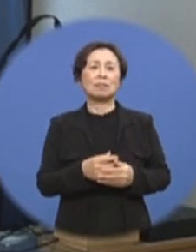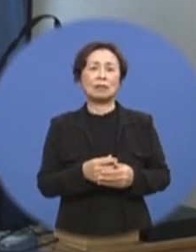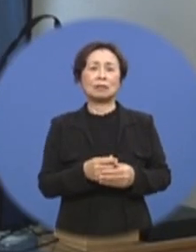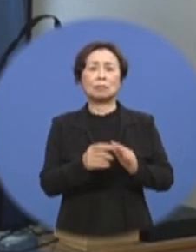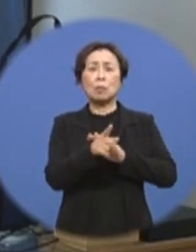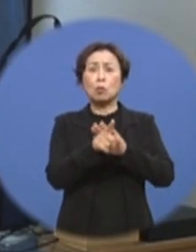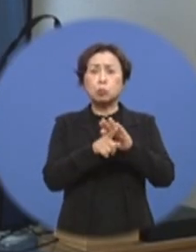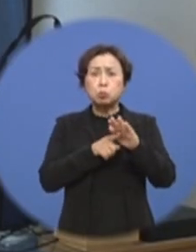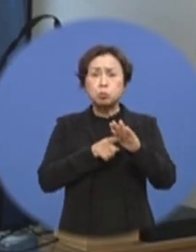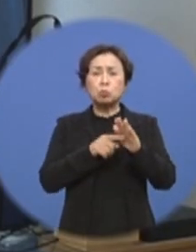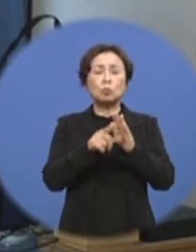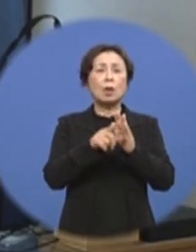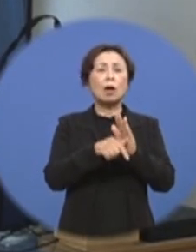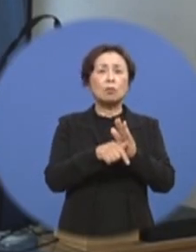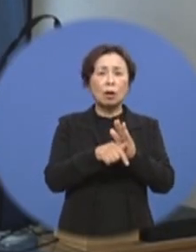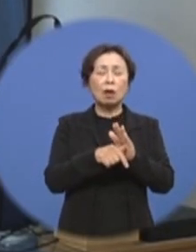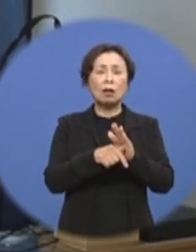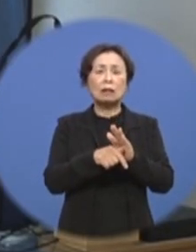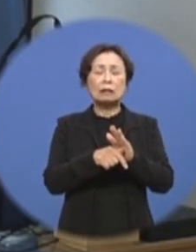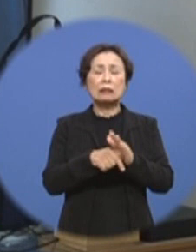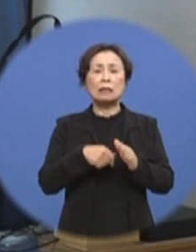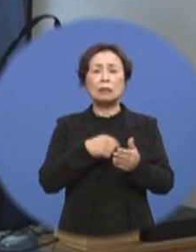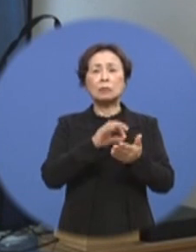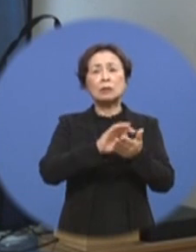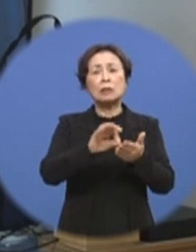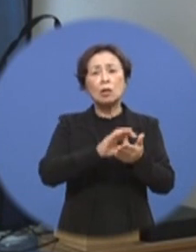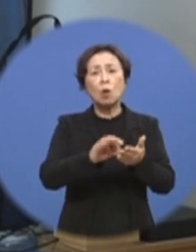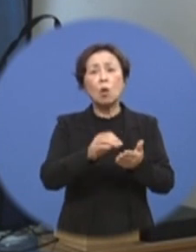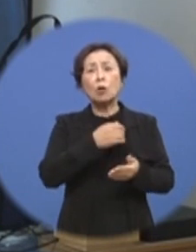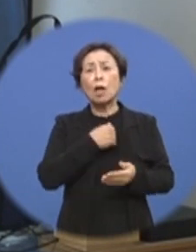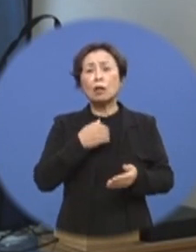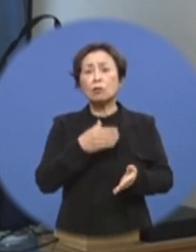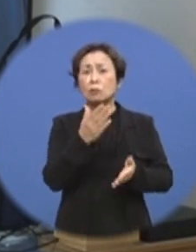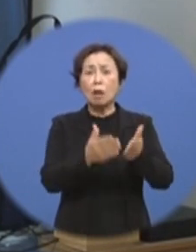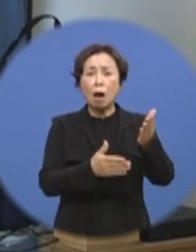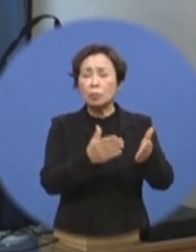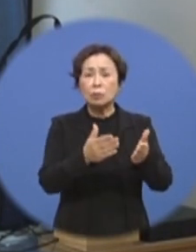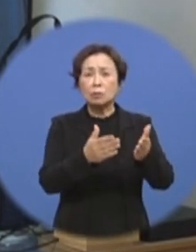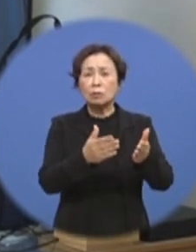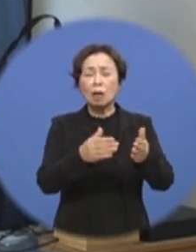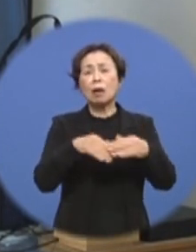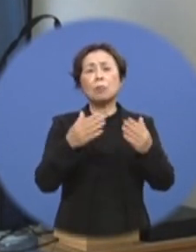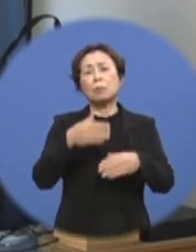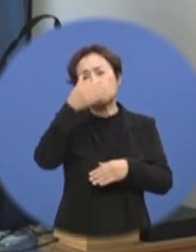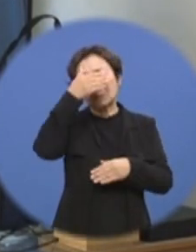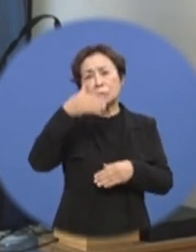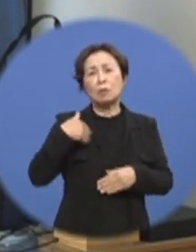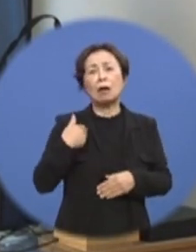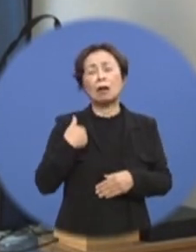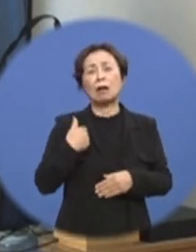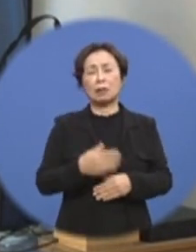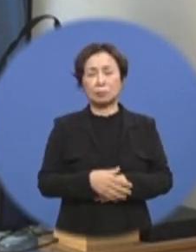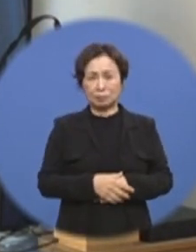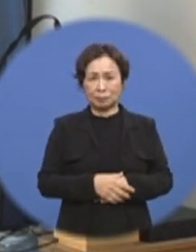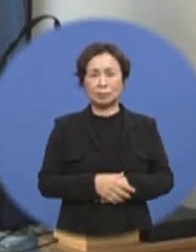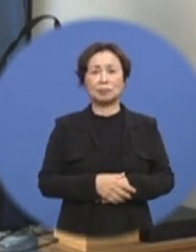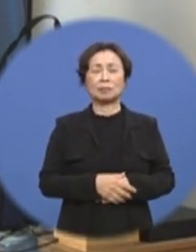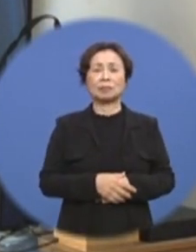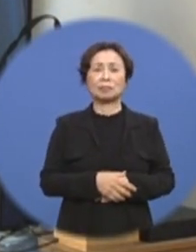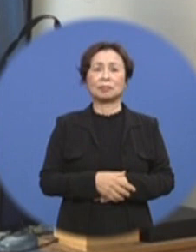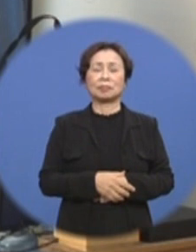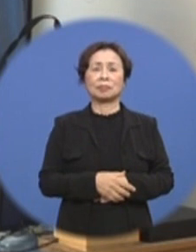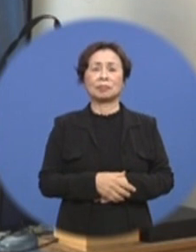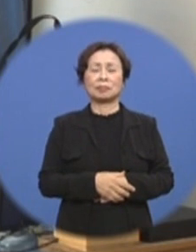あの利用できるサービスとかっていうのも全然わからないので自分も最初そういう家の一人だったのであの